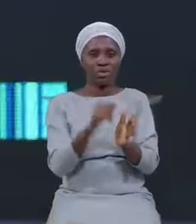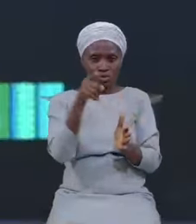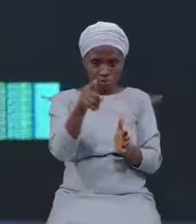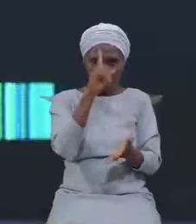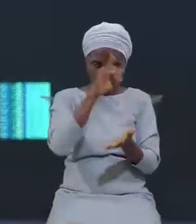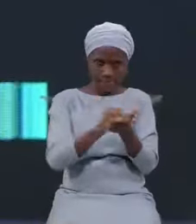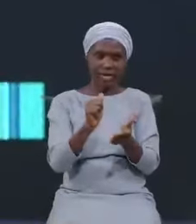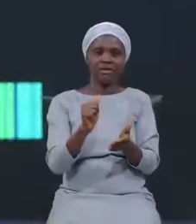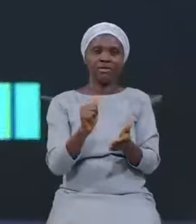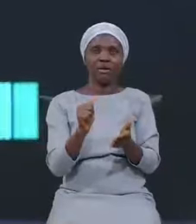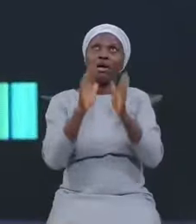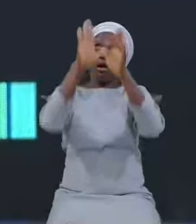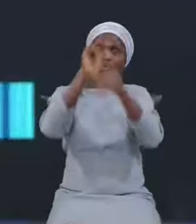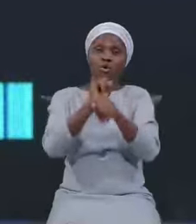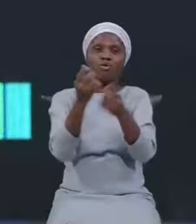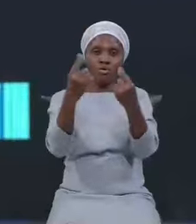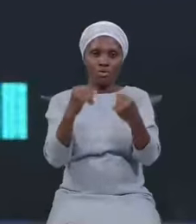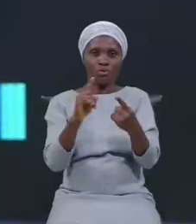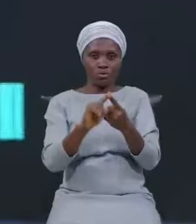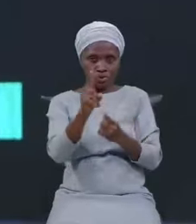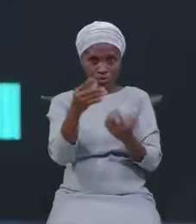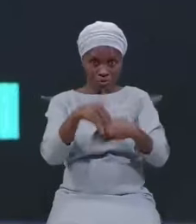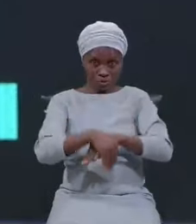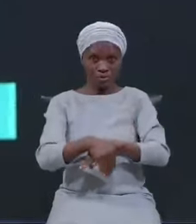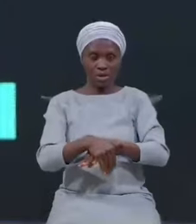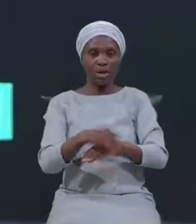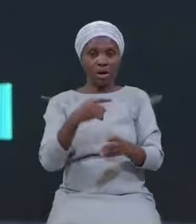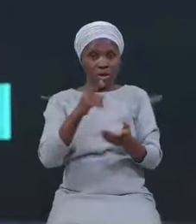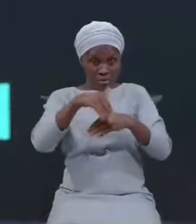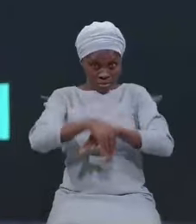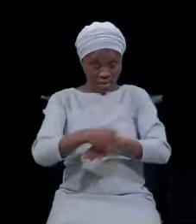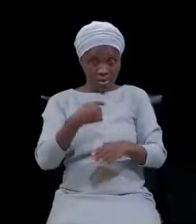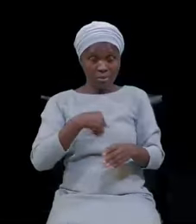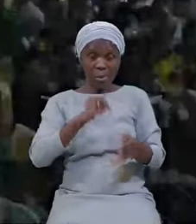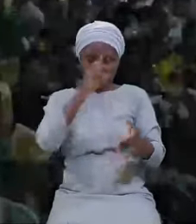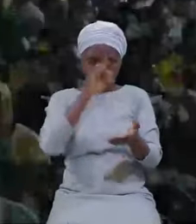soir. Je crois. Un miracle vient pour toi.